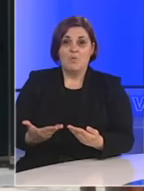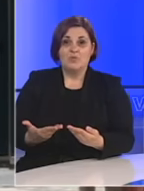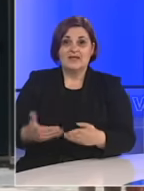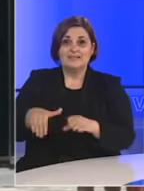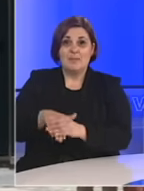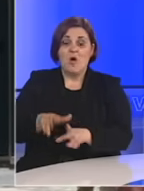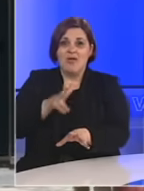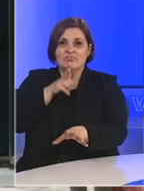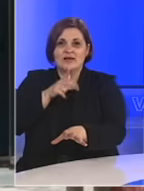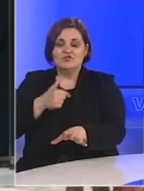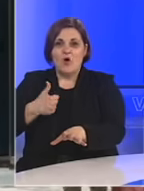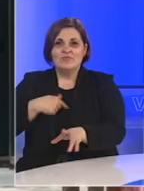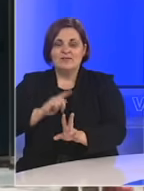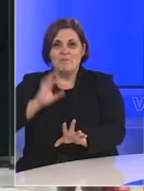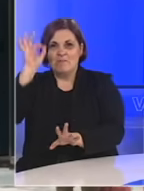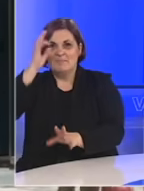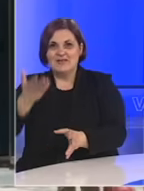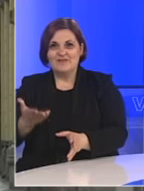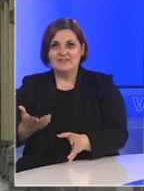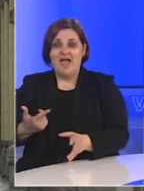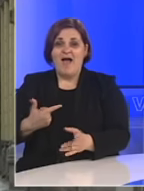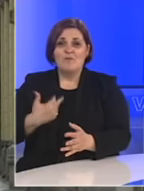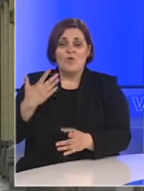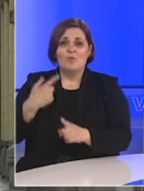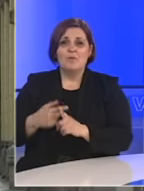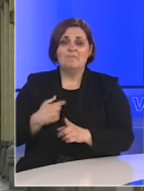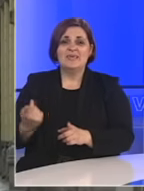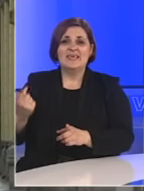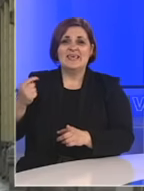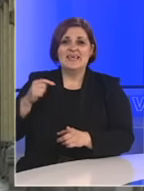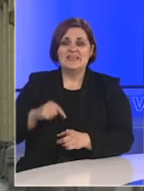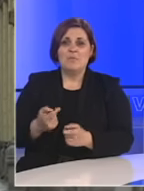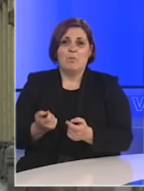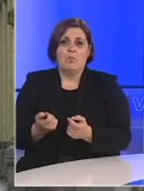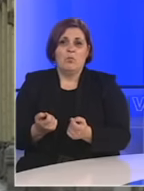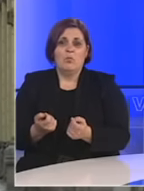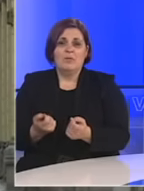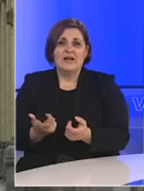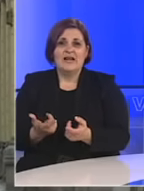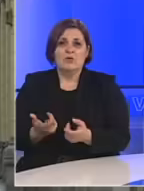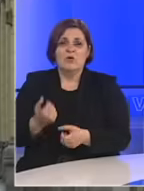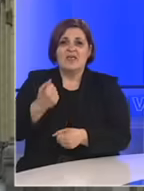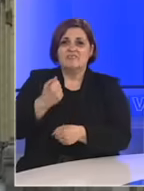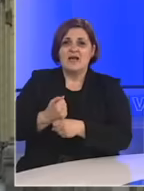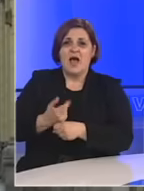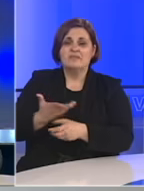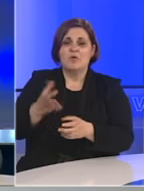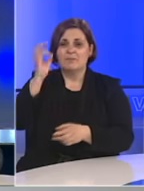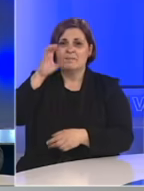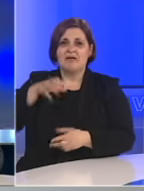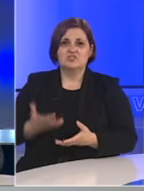zapravo zahtijevaju od nas, iako nisu česti slučajevi da dođemo u priliku čak ni da obavljamo pripravnički